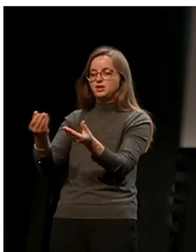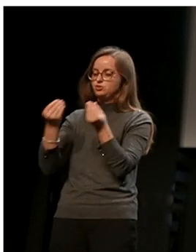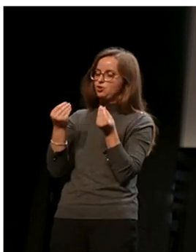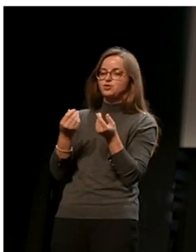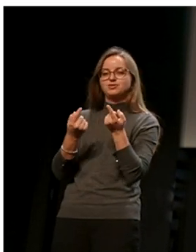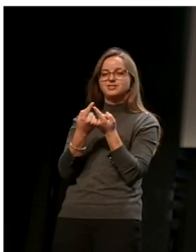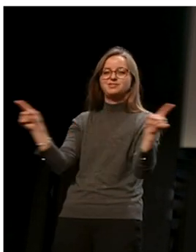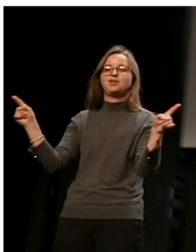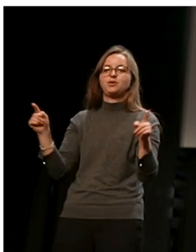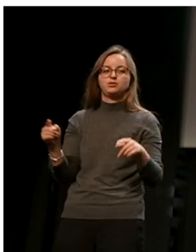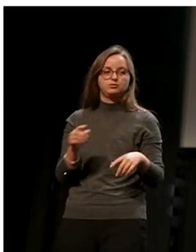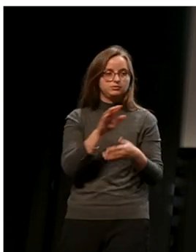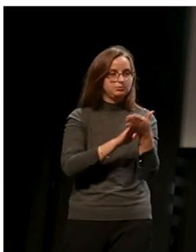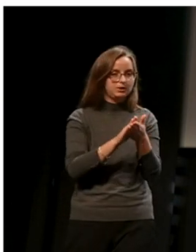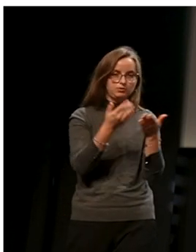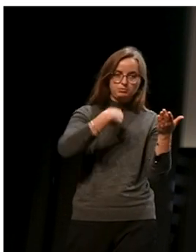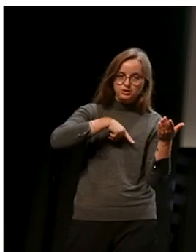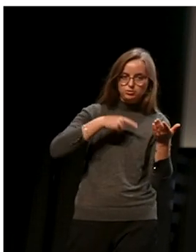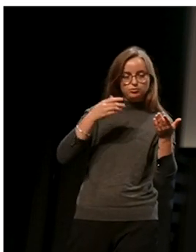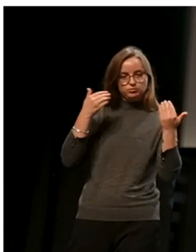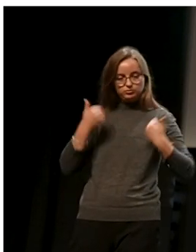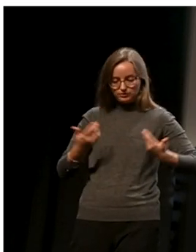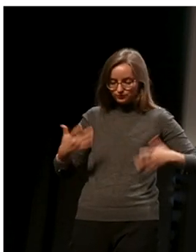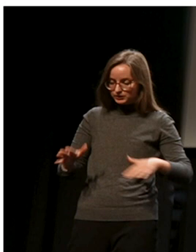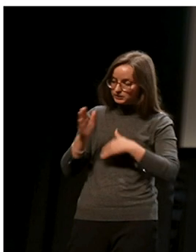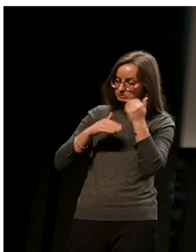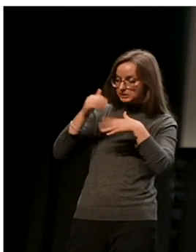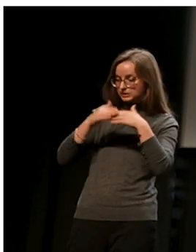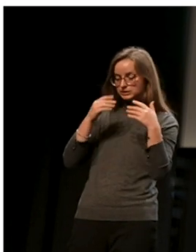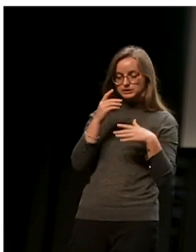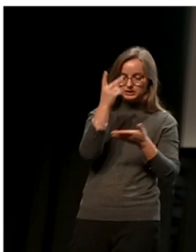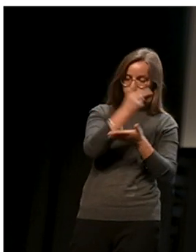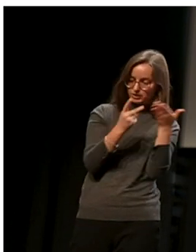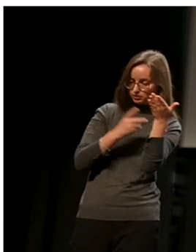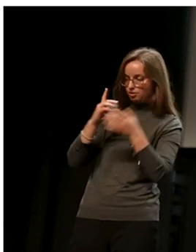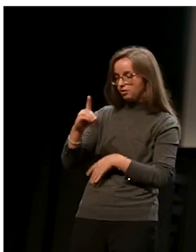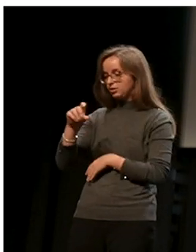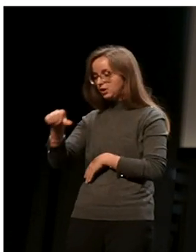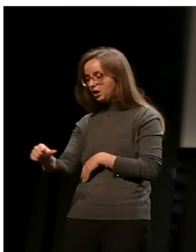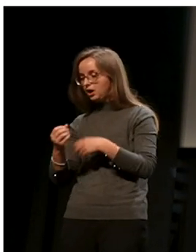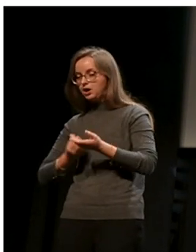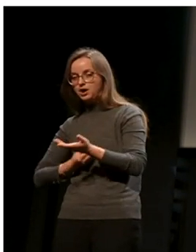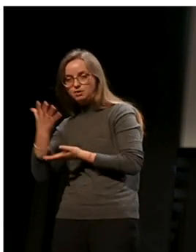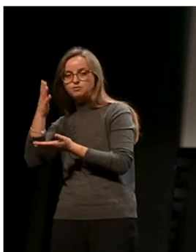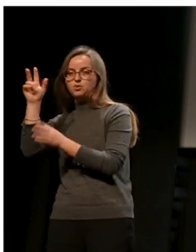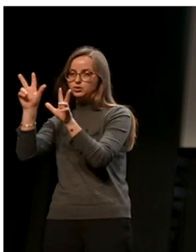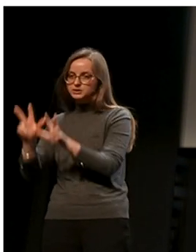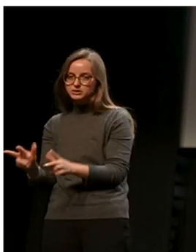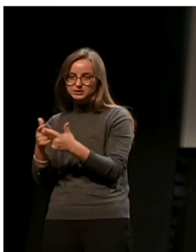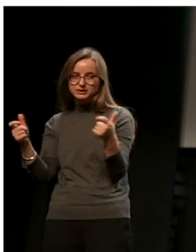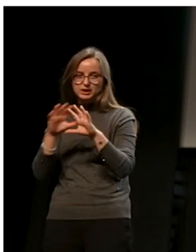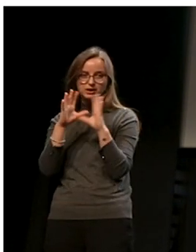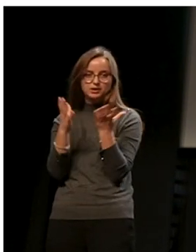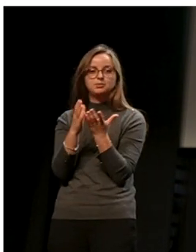On est déjà des super DA et des super illustrateurs et des super infographistes. Sauf que nous, on fournit les calques quand on vous envoie les